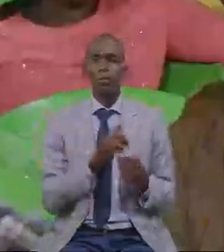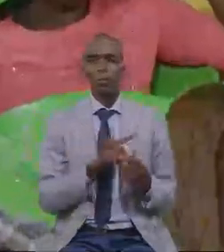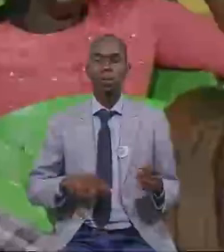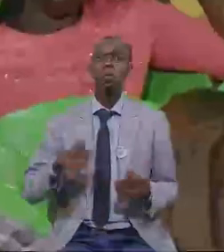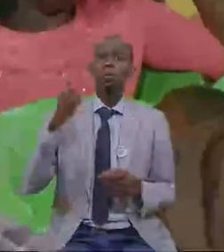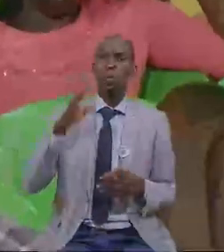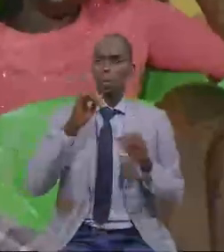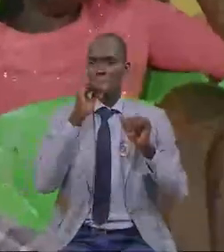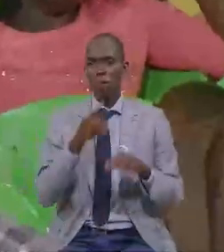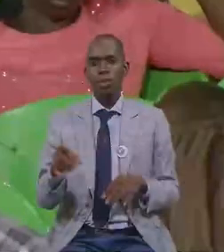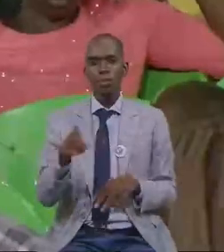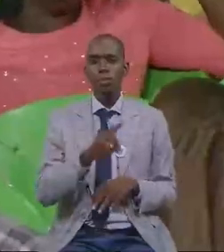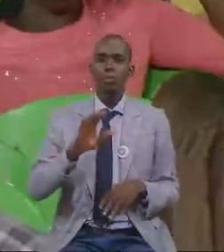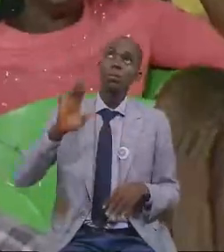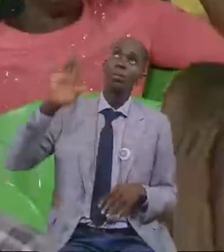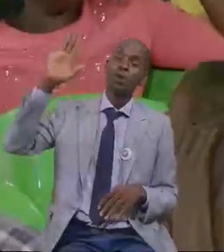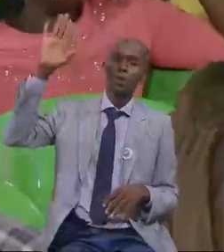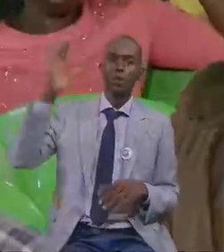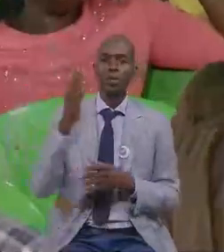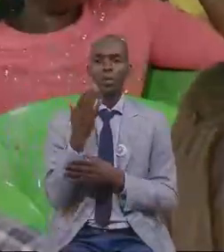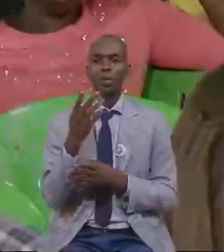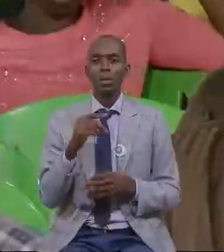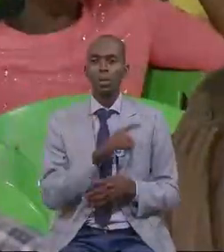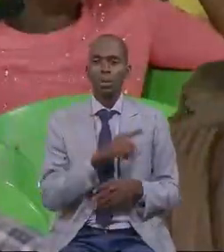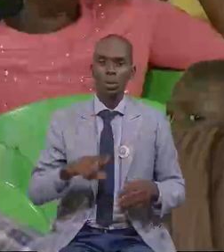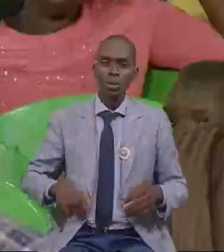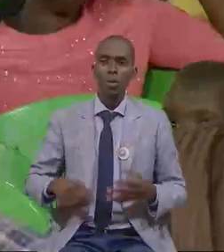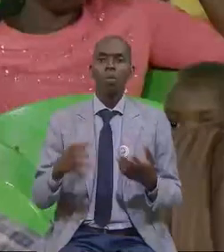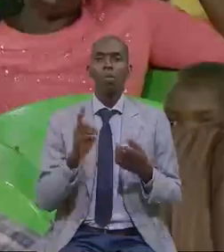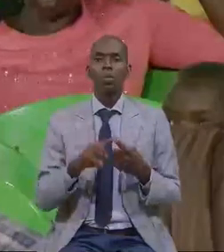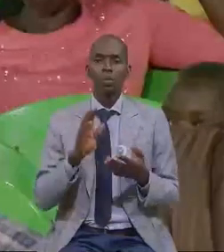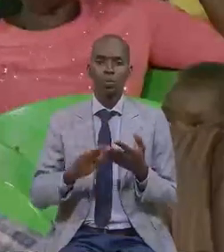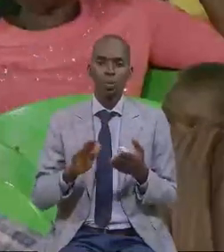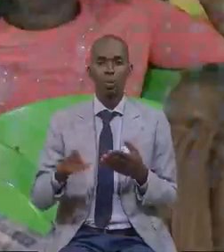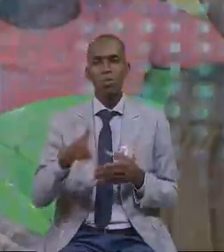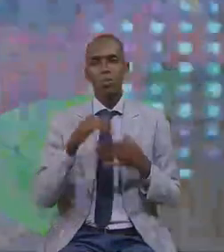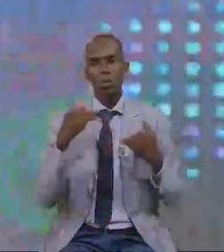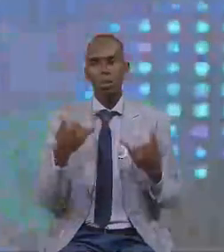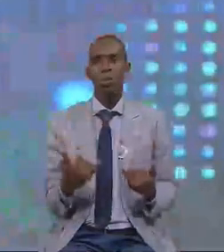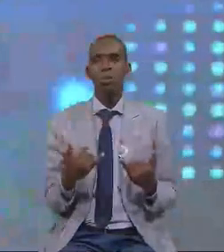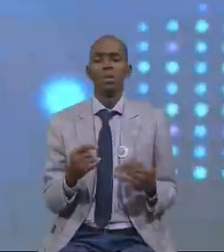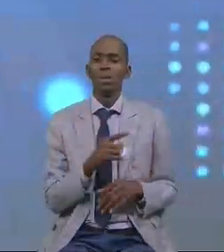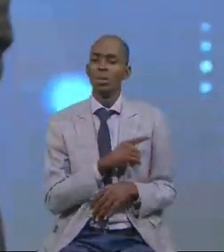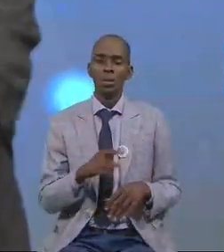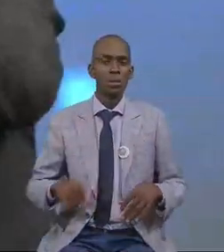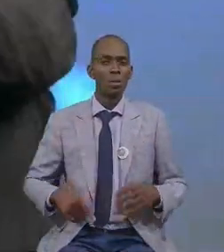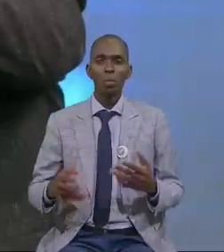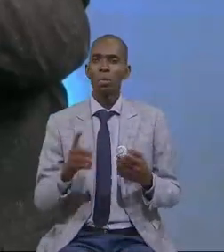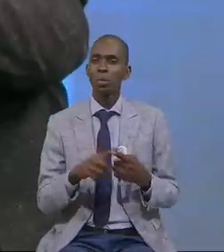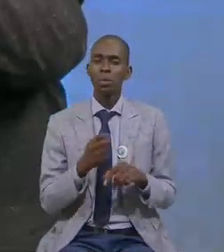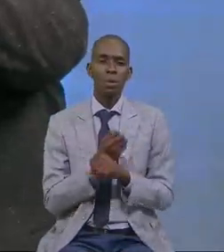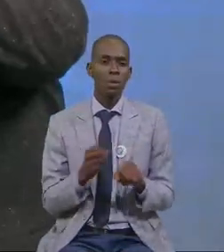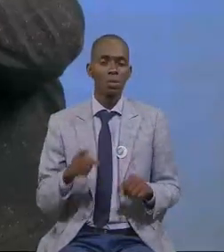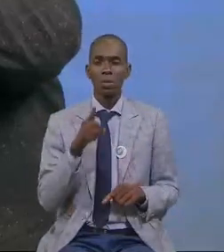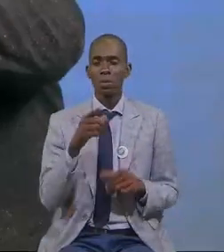bénisse. Levez la main là. Levez la main là. Le Seigneur veut vous pardonner maintenant. Le Seigneur veut vous sauver